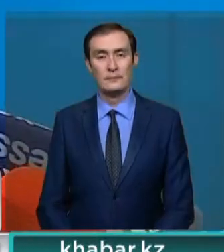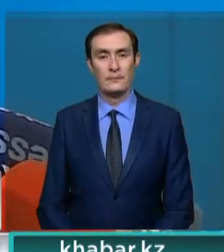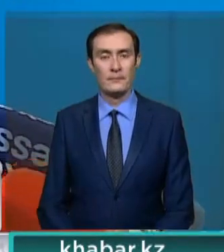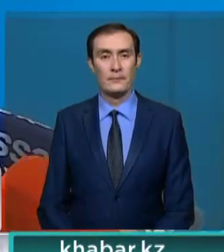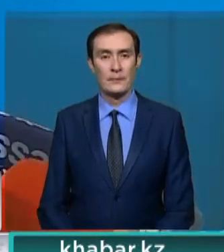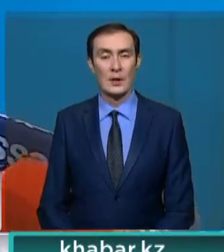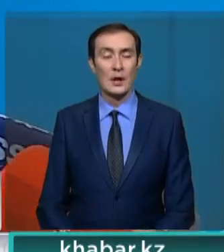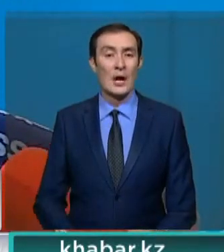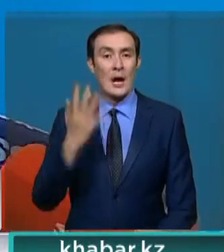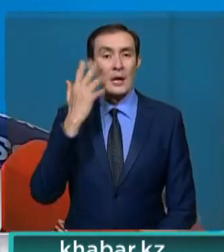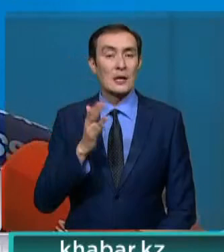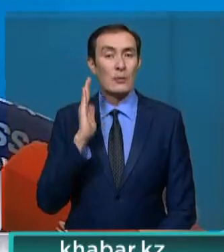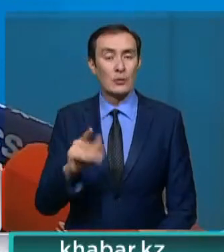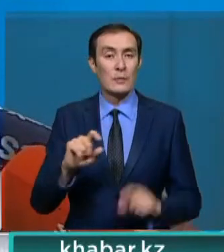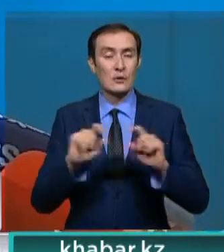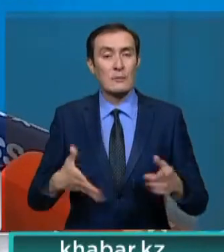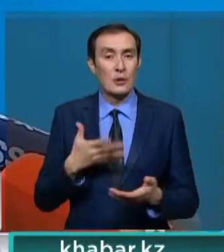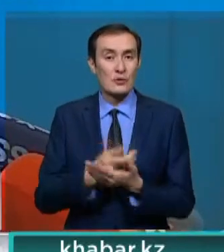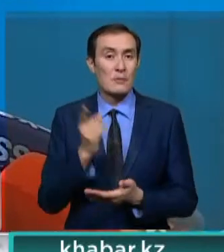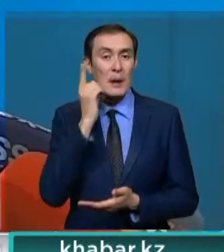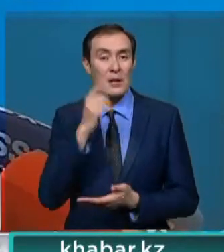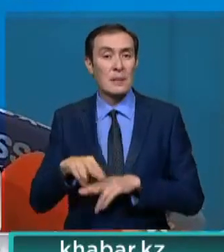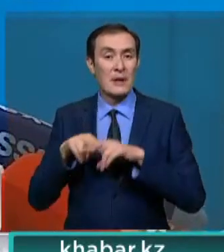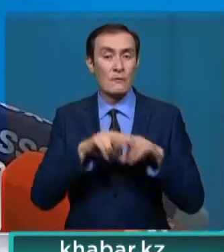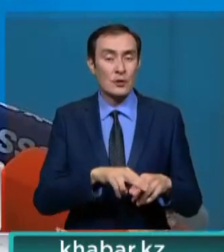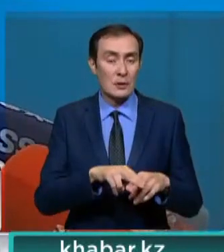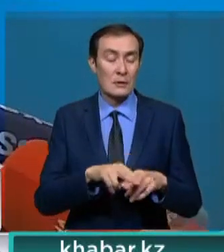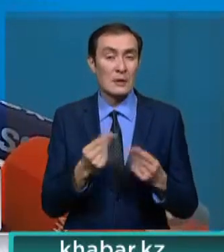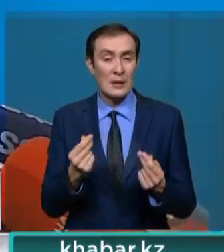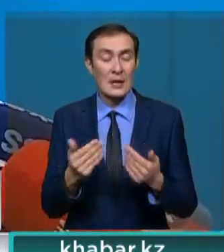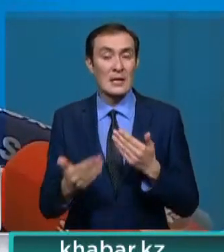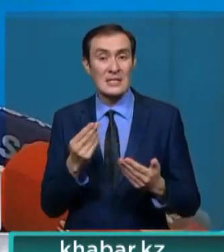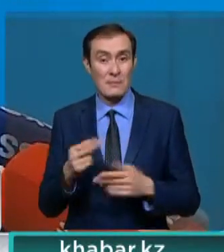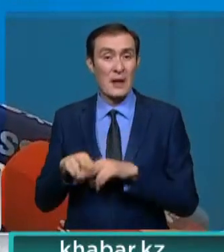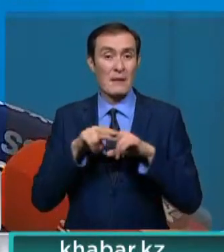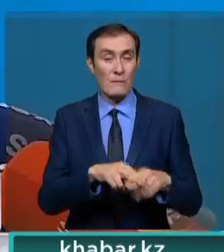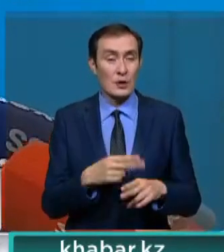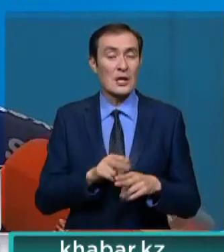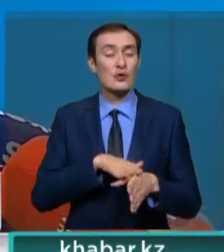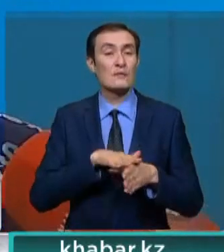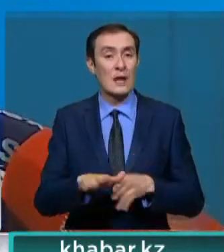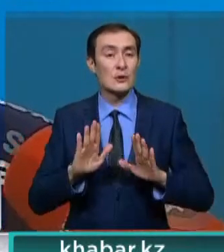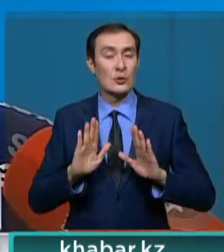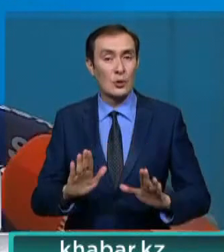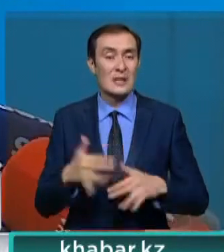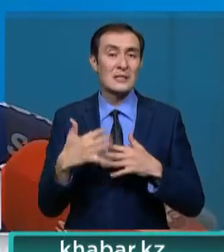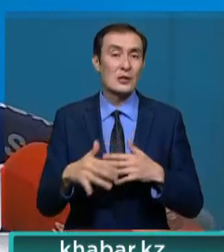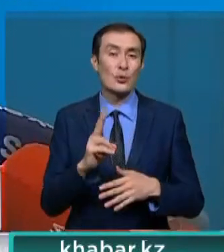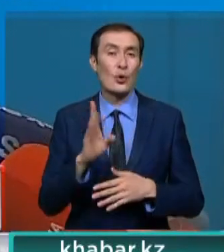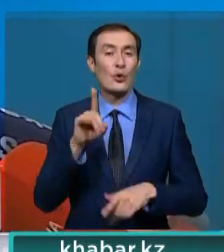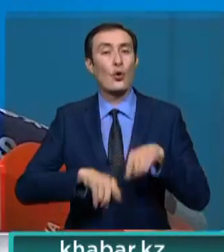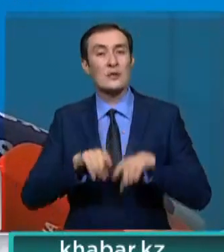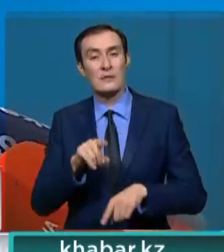Должна появиться строка «платеж». Мобильный платеж, либо мобильный перевод. Если переводы, оно осуществляется среди